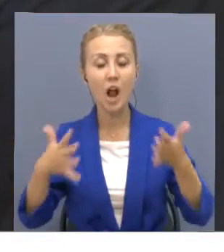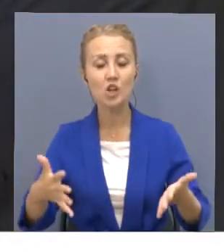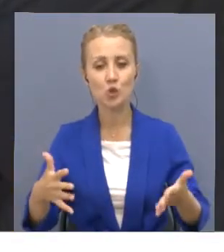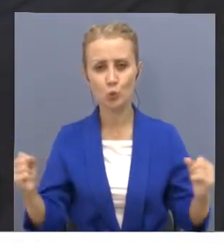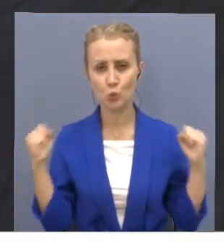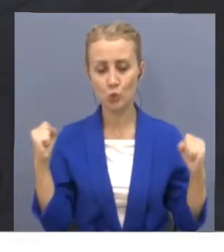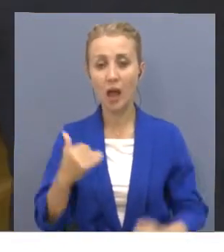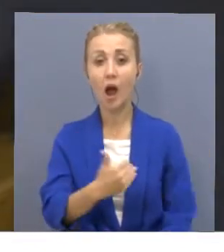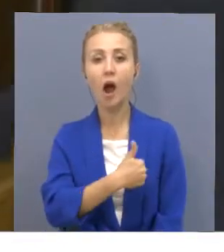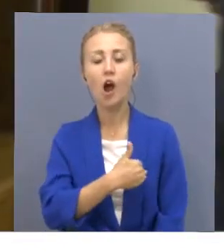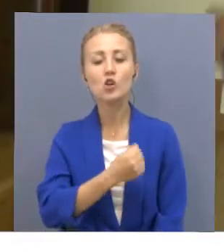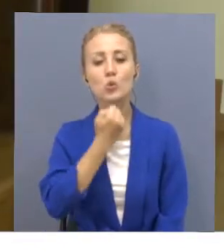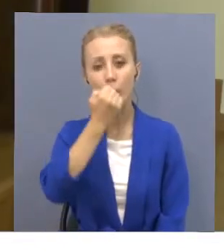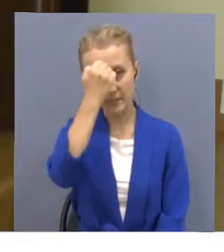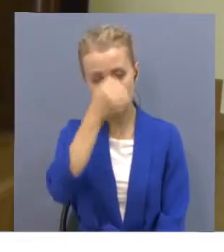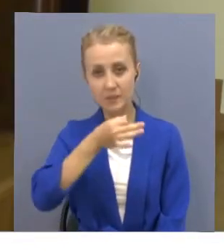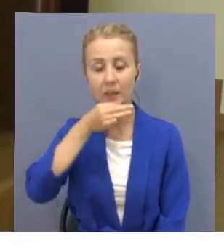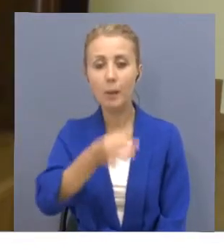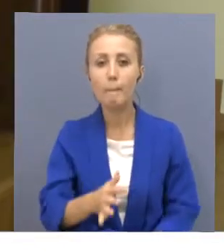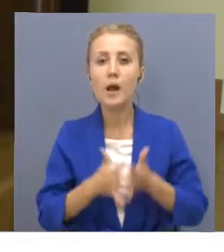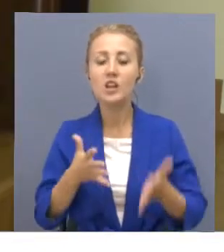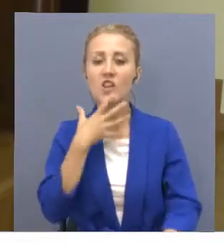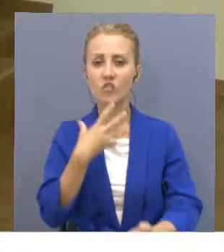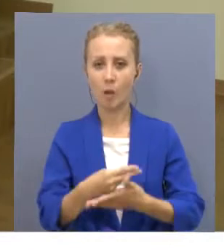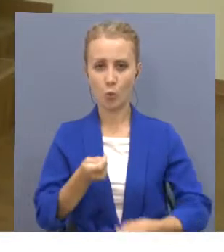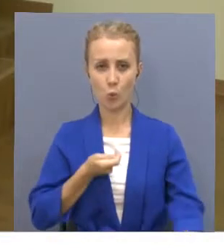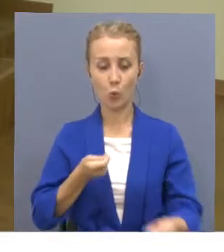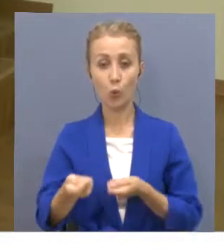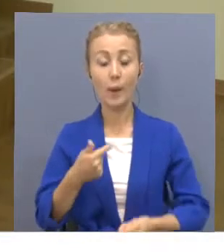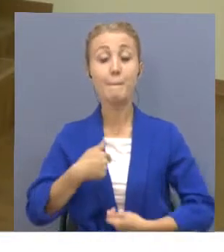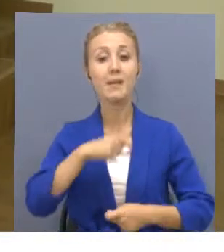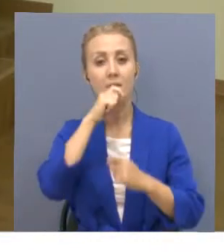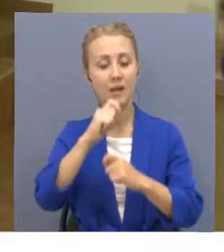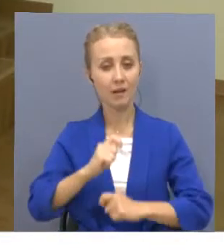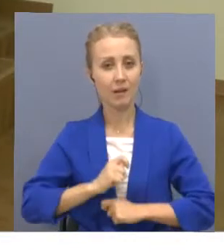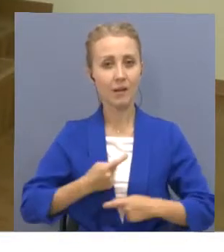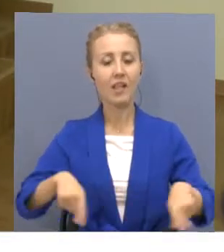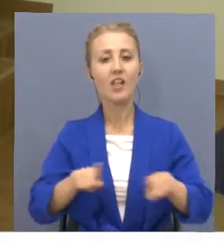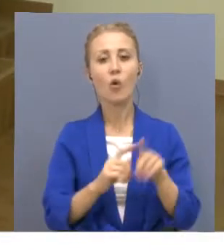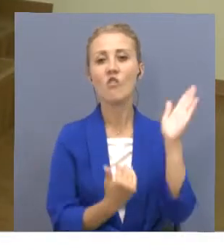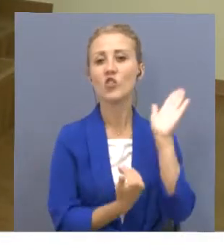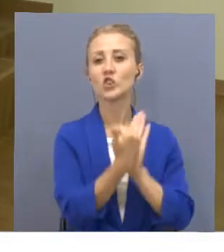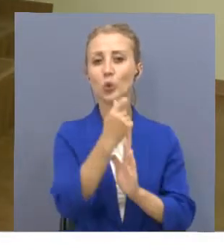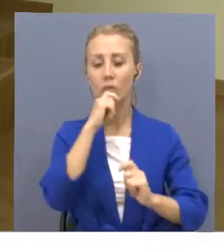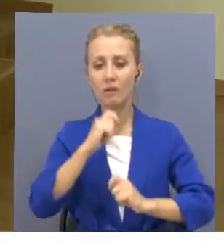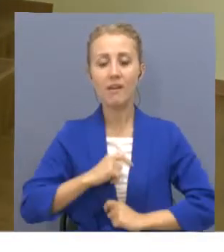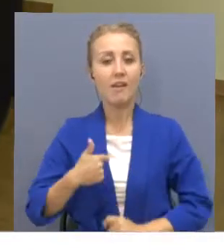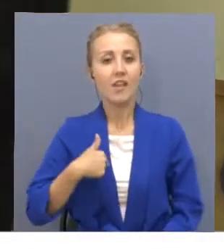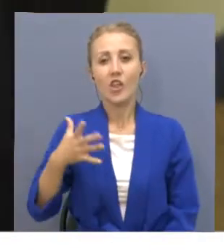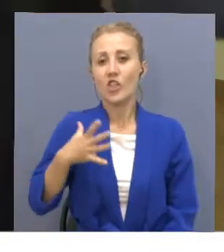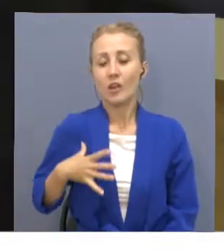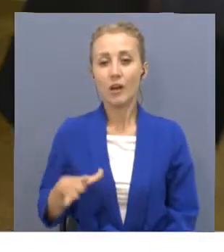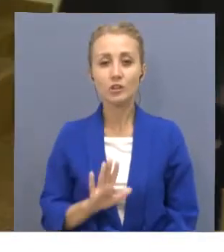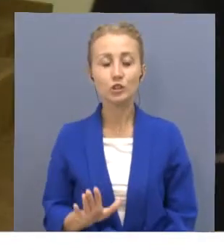хочу вообще поблагодарить, выразить благодарность огромную своему руководству. Меня наградили такой высокой наградой, я даже не ожидала. Это для